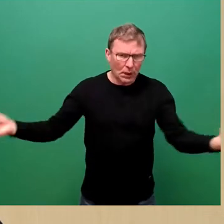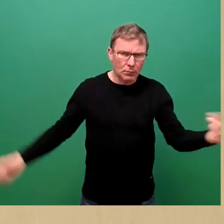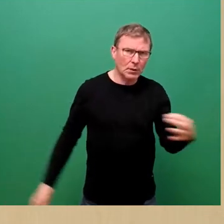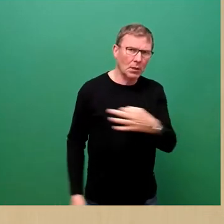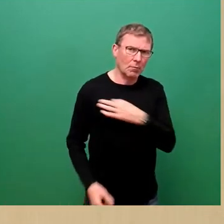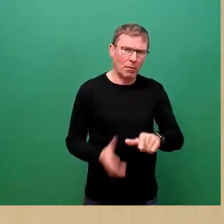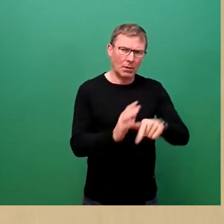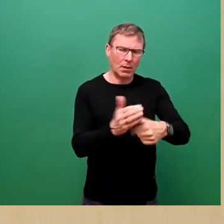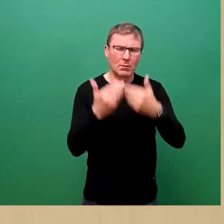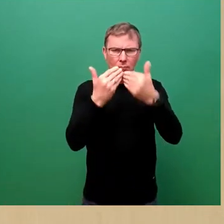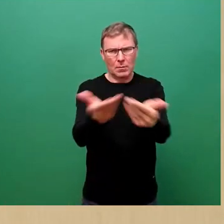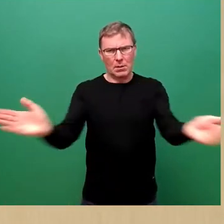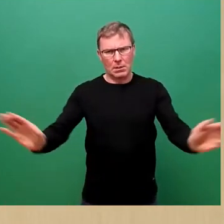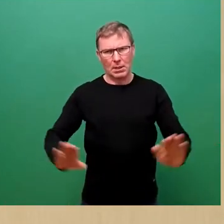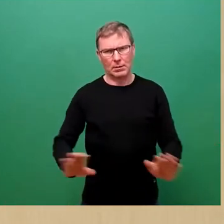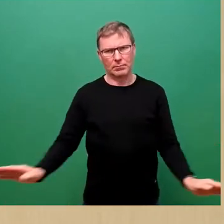Dank.